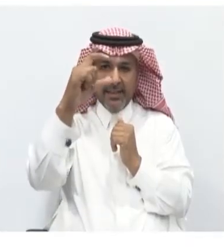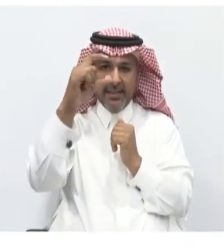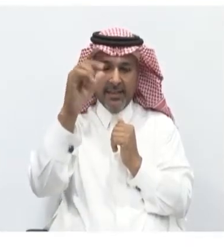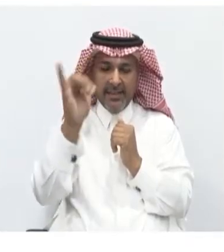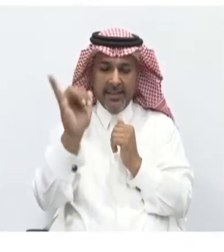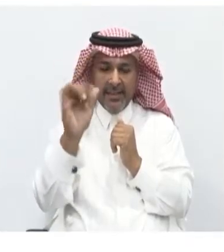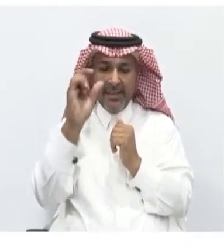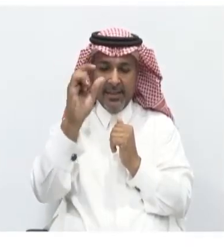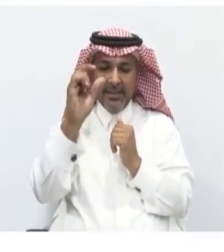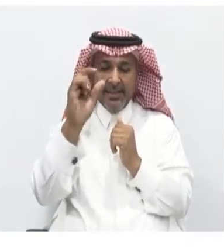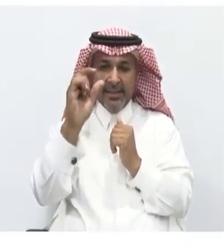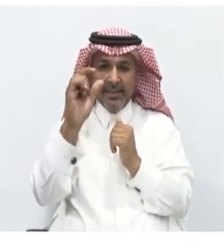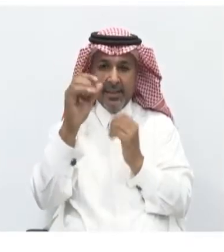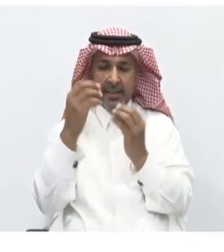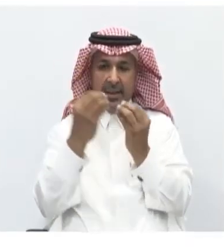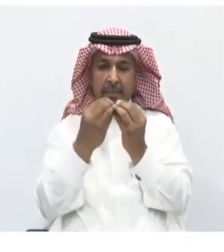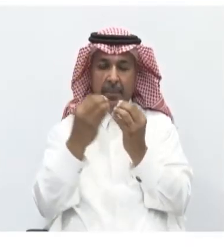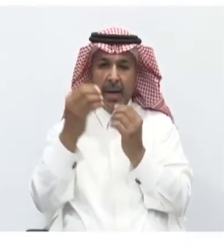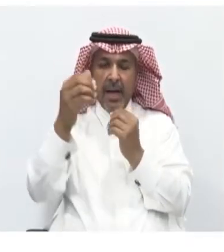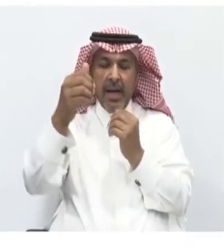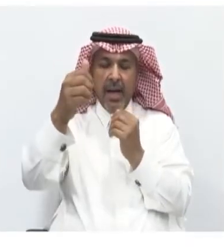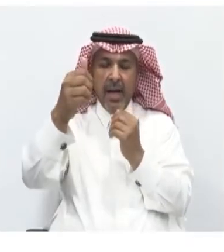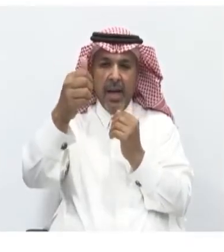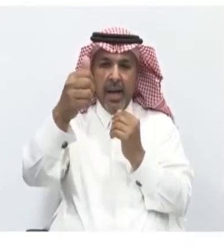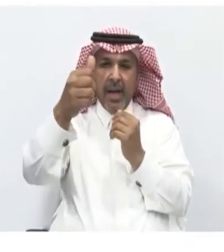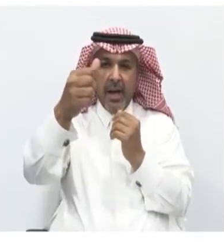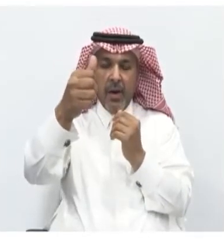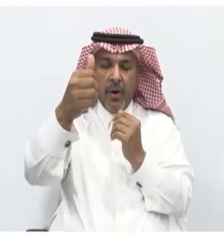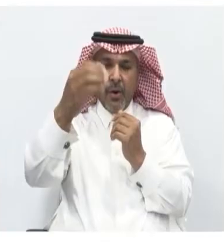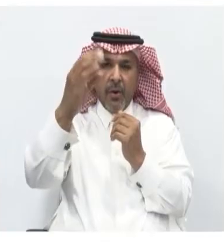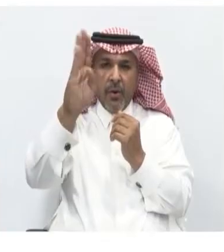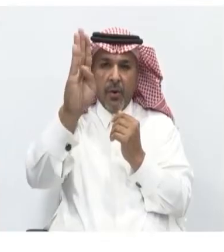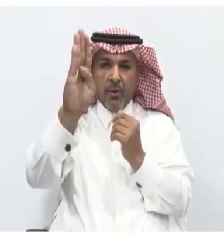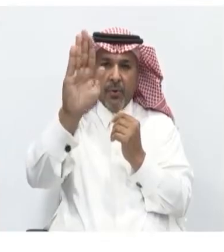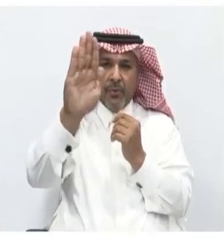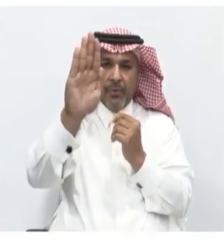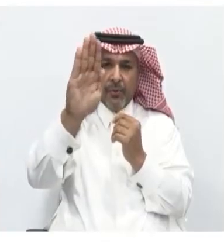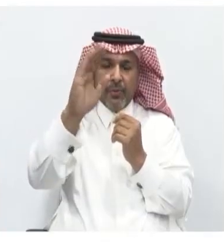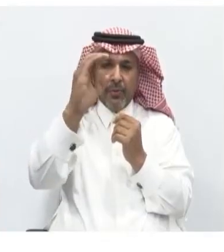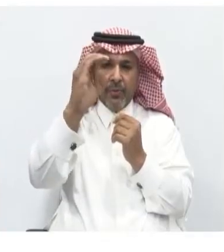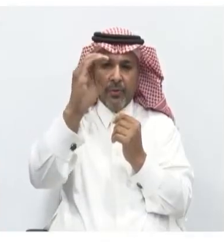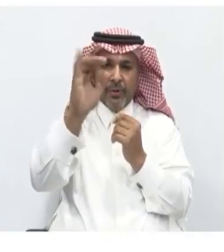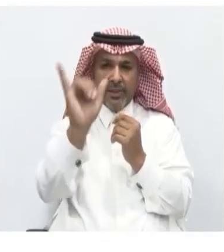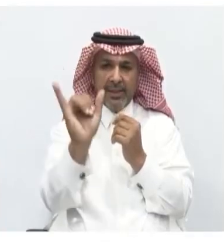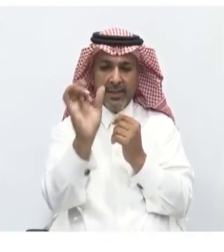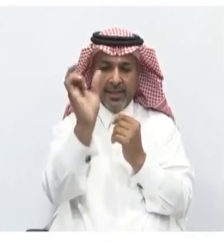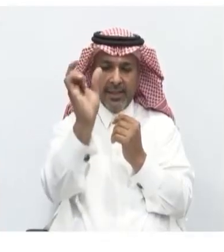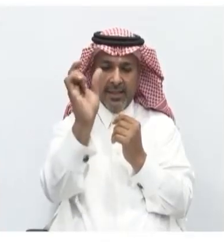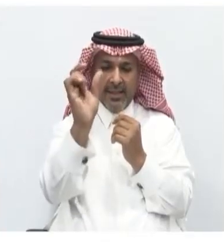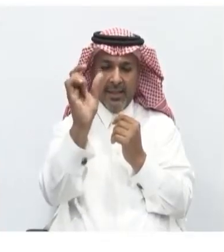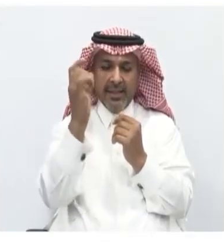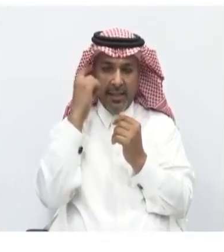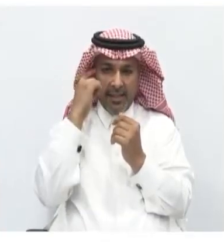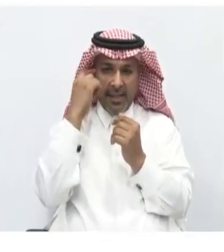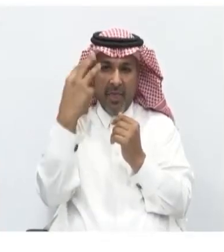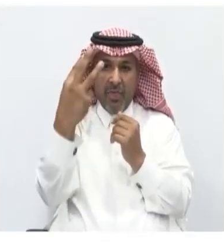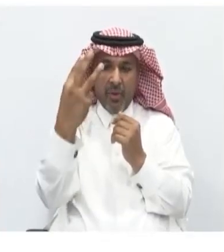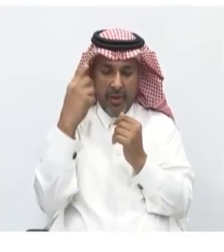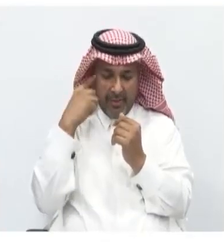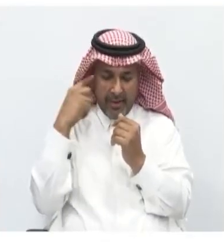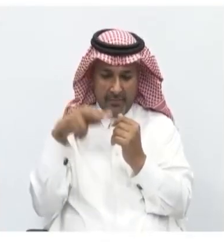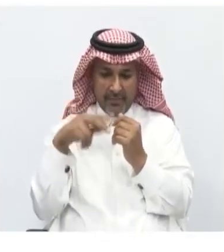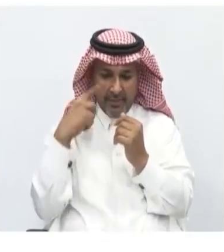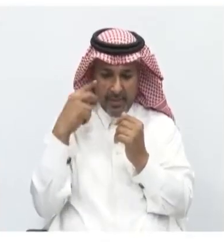صيغه كيميائيه من اكسيد الحديد الثلاثي اذا هنا نحاول تفسيرها لفظيا على اساس